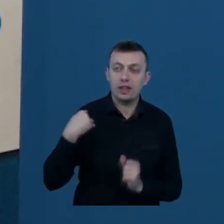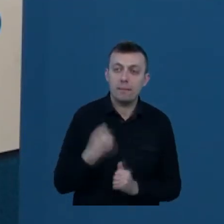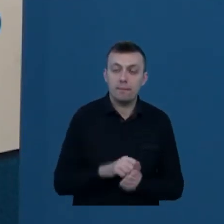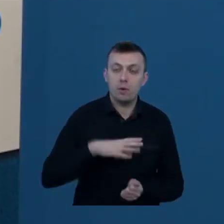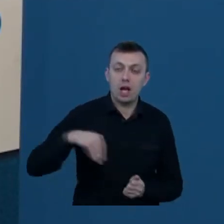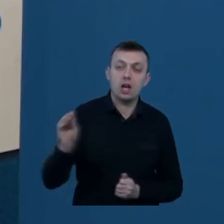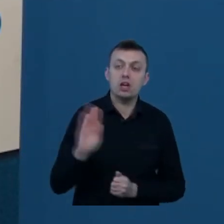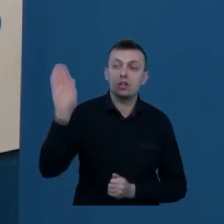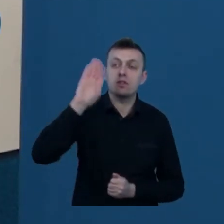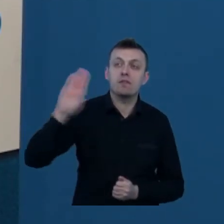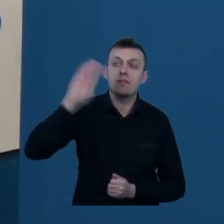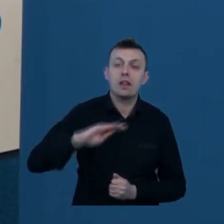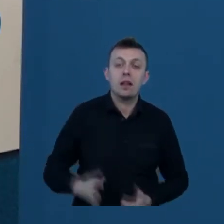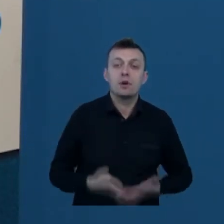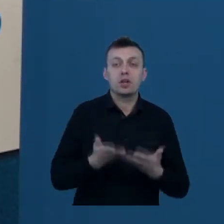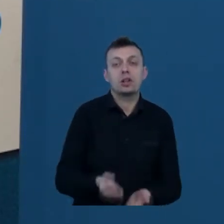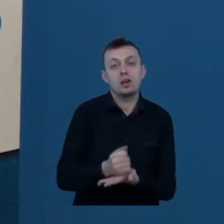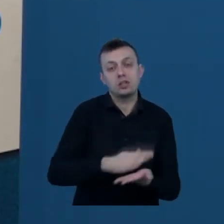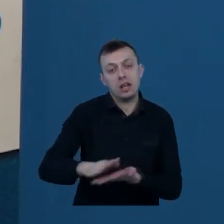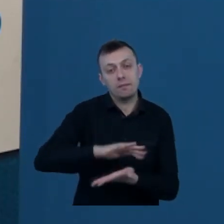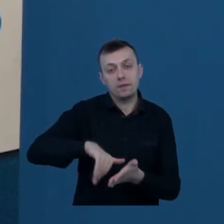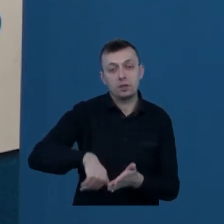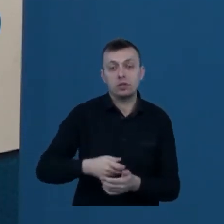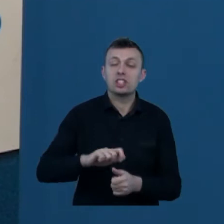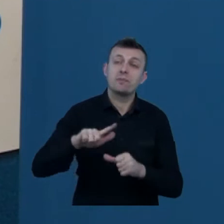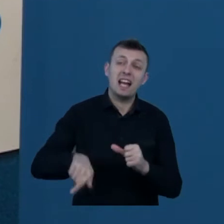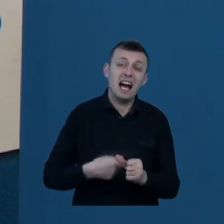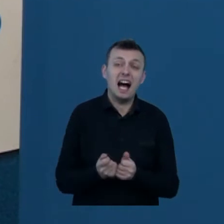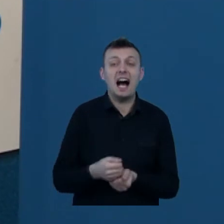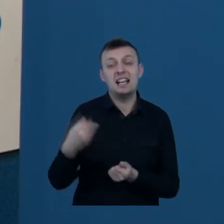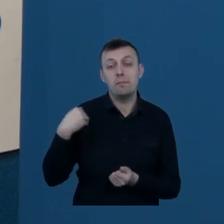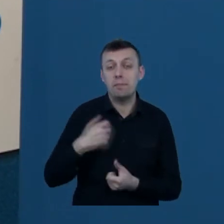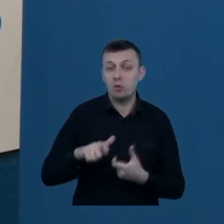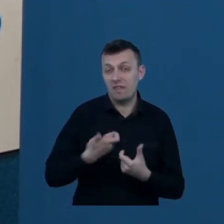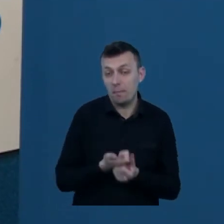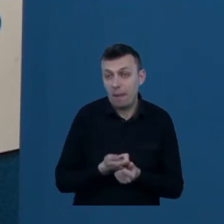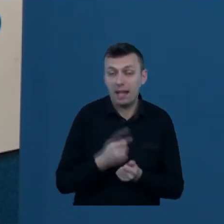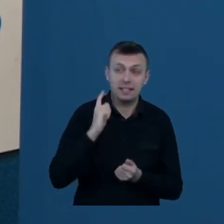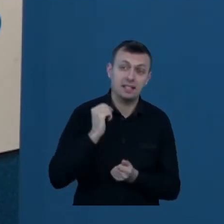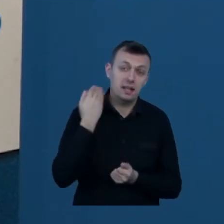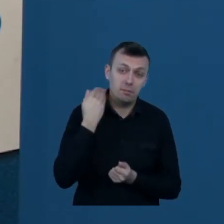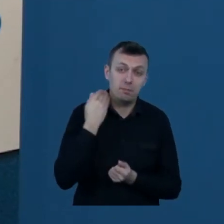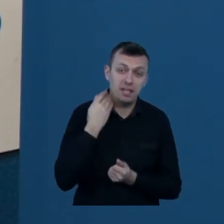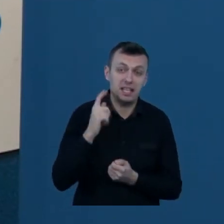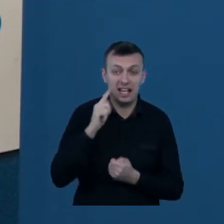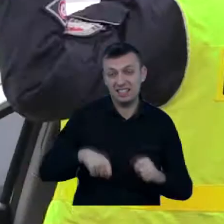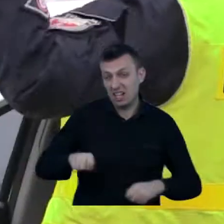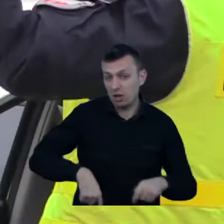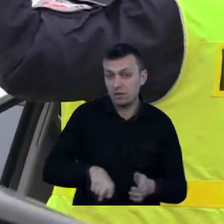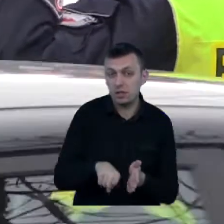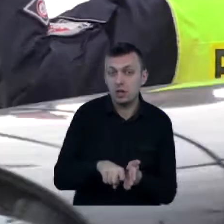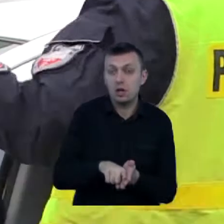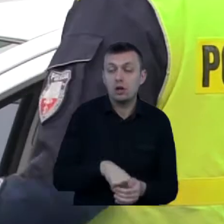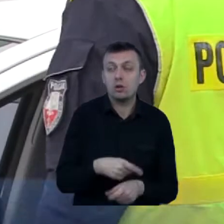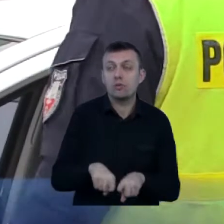Stosunkowo spokojny przebiegu miały święta Bożego Narodzenia w powiecie kutnowskim, ale nie obyło się jednak bez wypadków i nietrzeźwych kierujących.